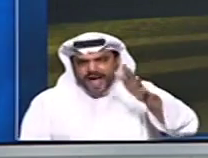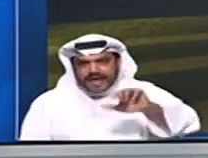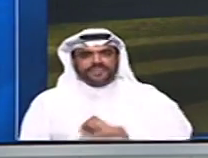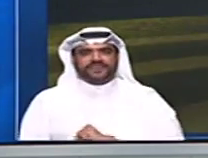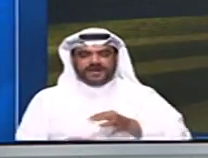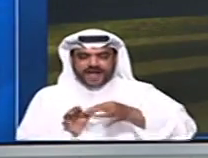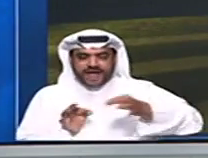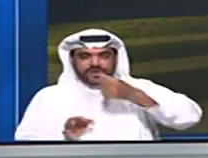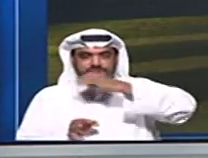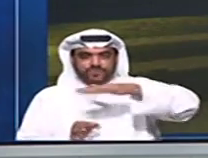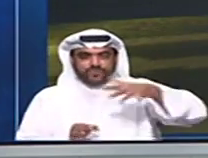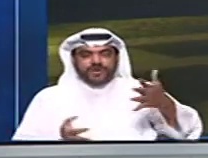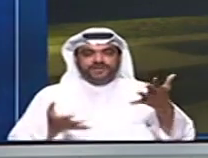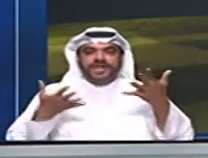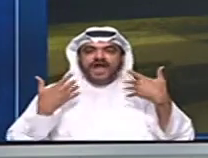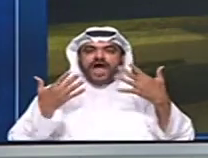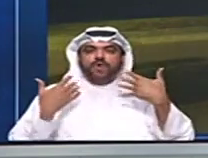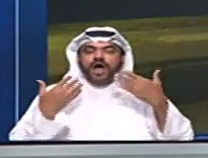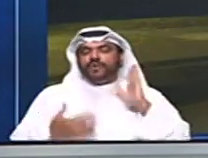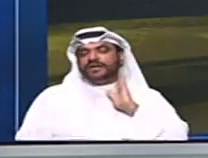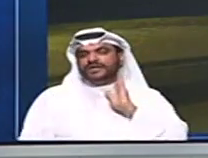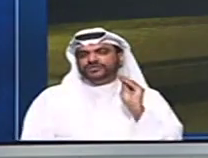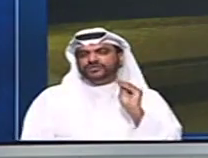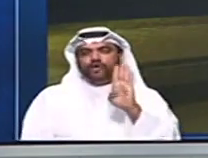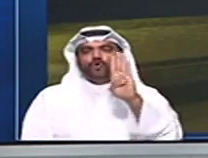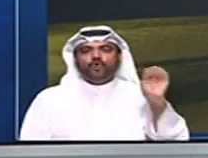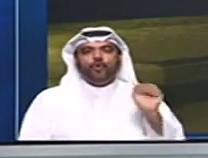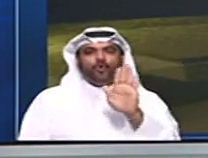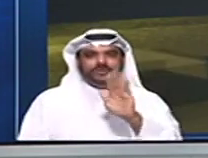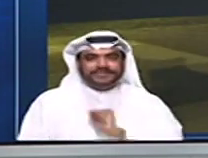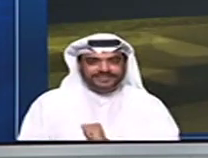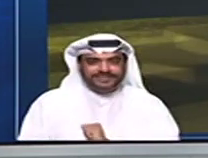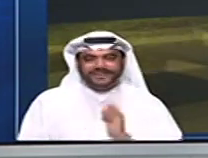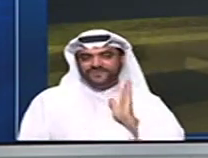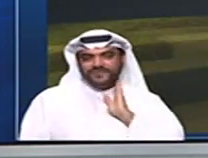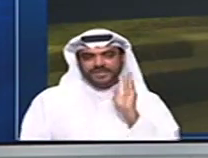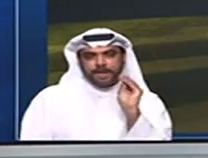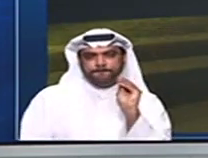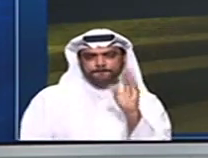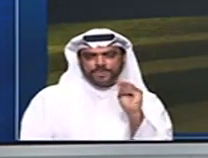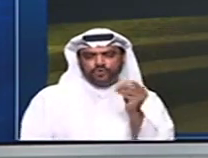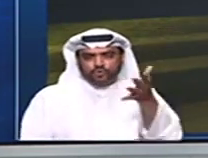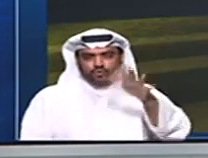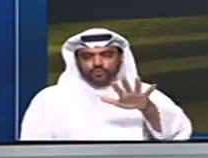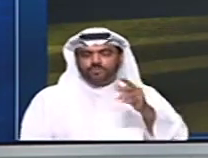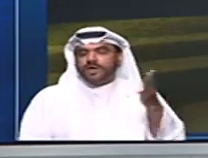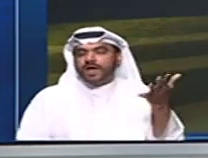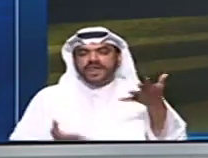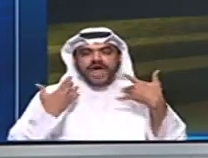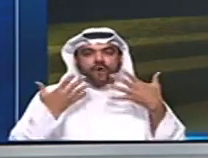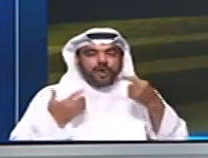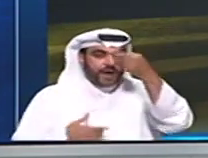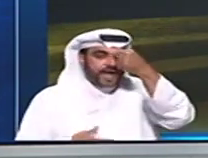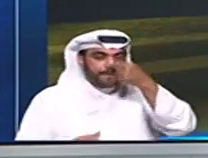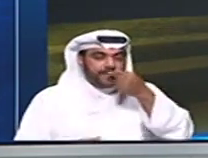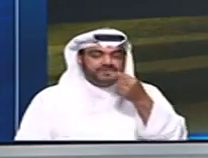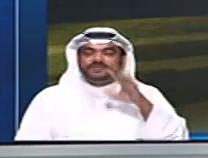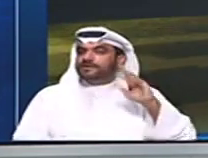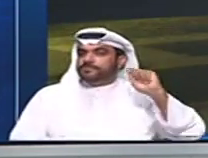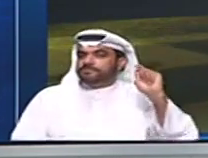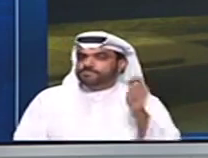وحار، وتحول الرياح إلى رياح الكوس جنوبية شرقية خفيفة إلى معتدلة السرعة قد تصل سرعتها إلى 30 كيلومتر في الساعة. وأيضا